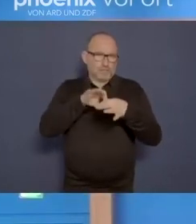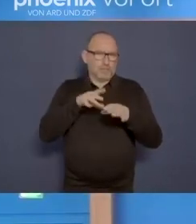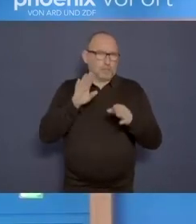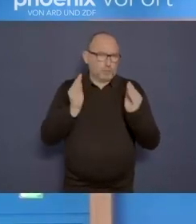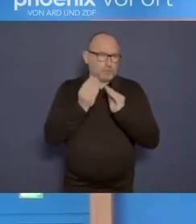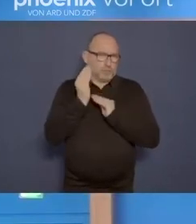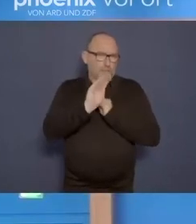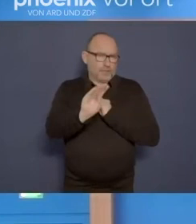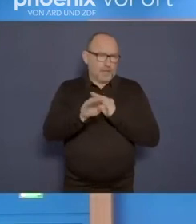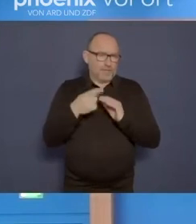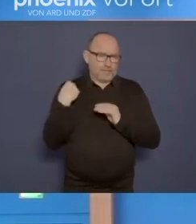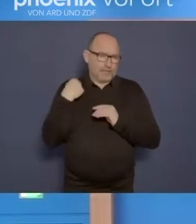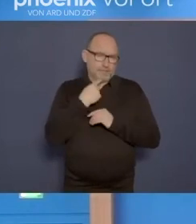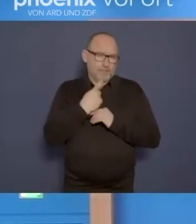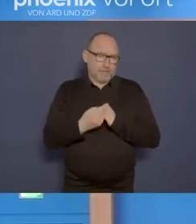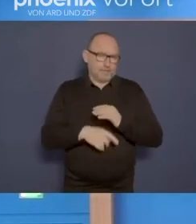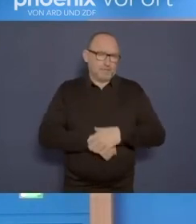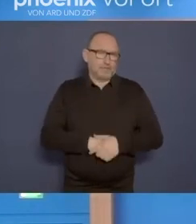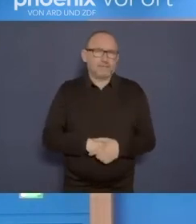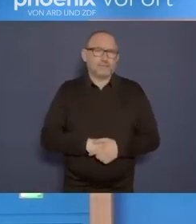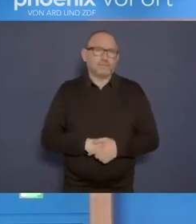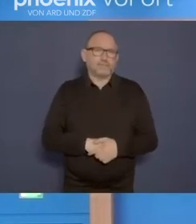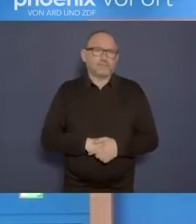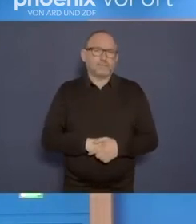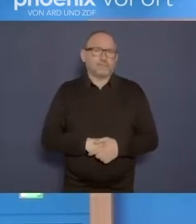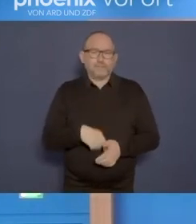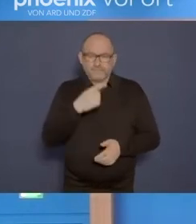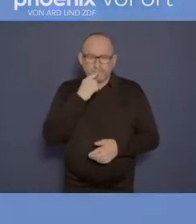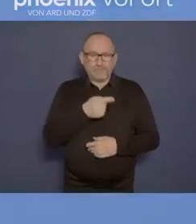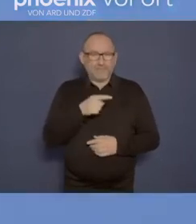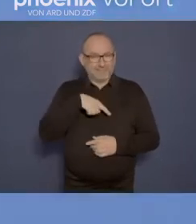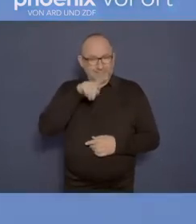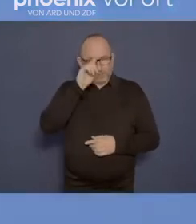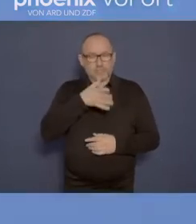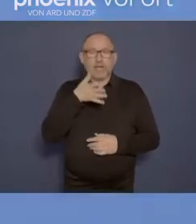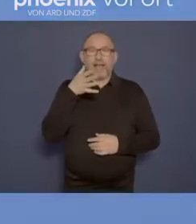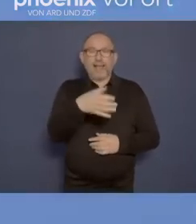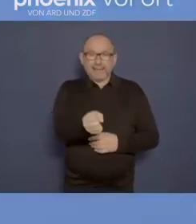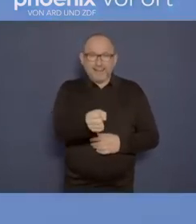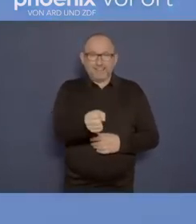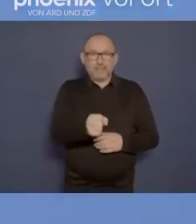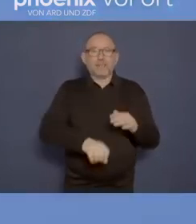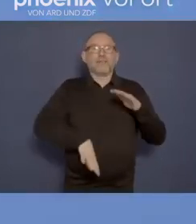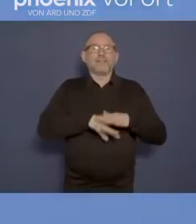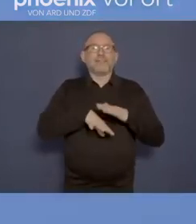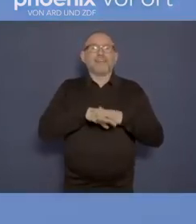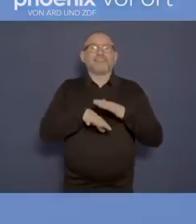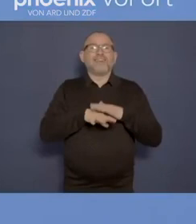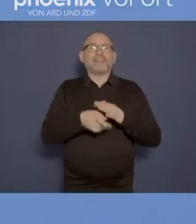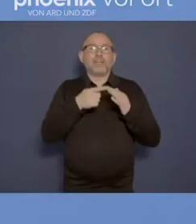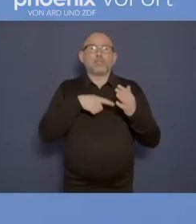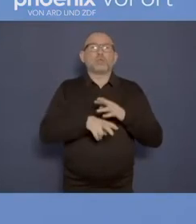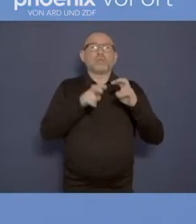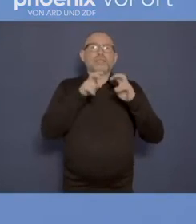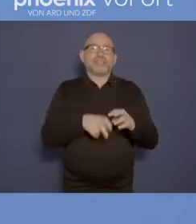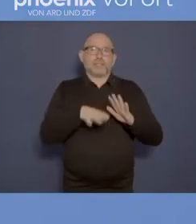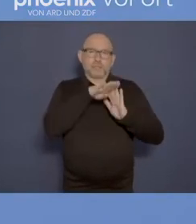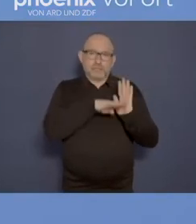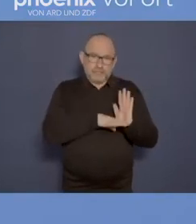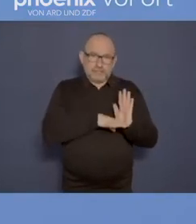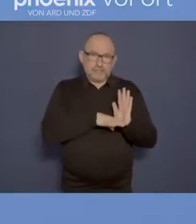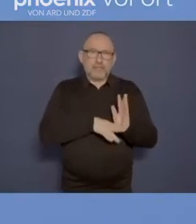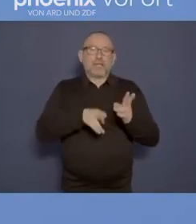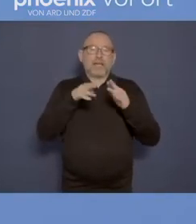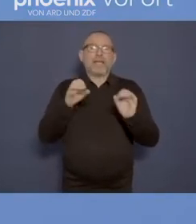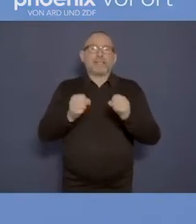Kommentar dazu abgeben. Wir greifen ein im Rahmen des Netzwerkdurchsetzungsgesetzes in rechtsstaatlicher Weise,